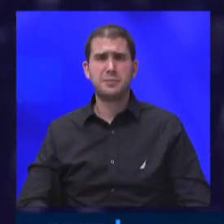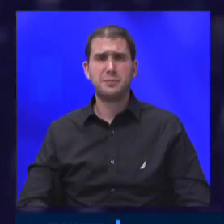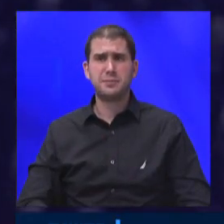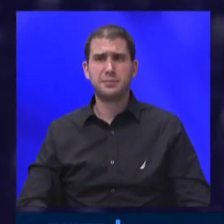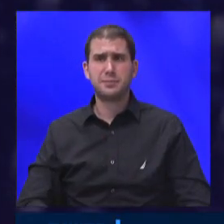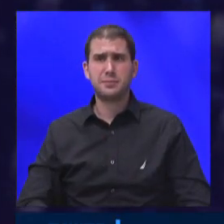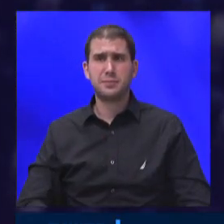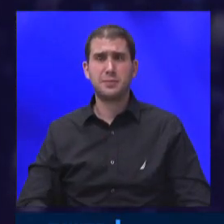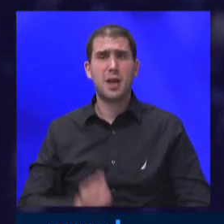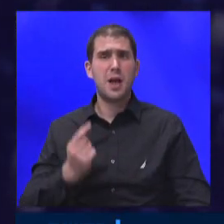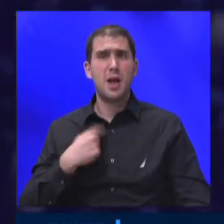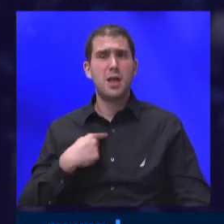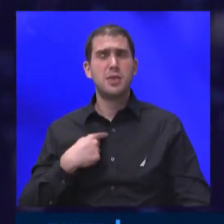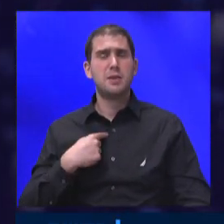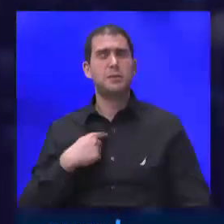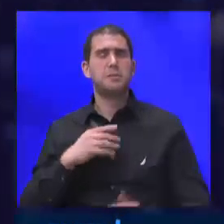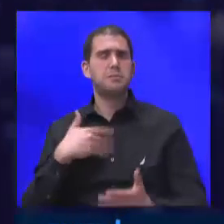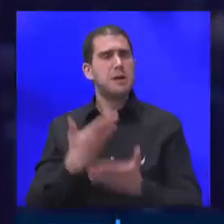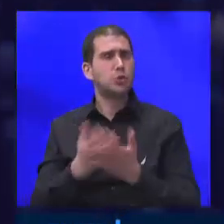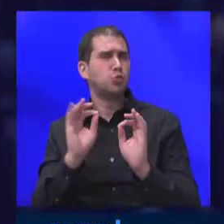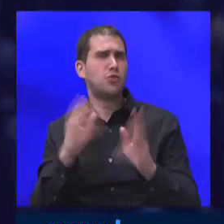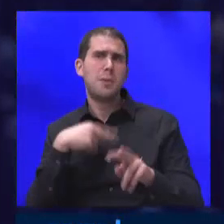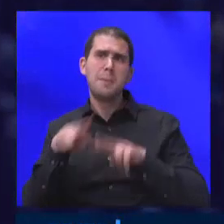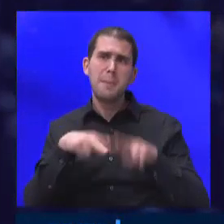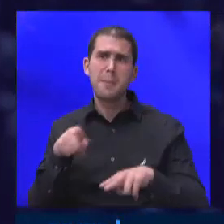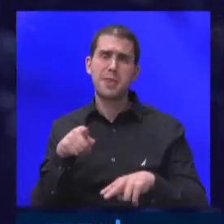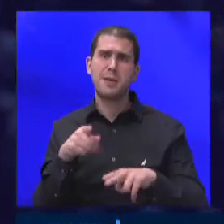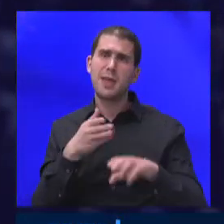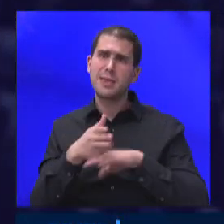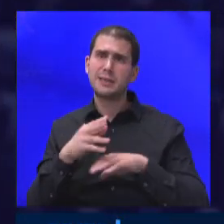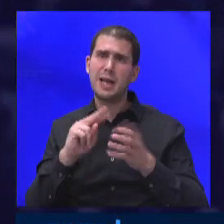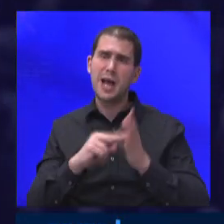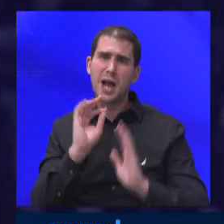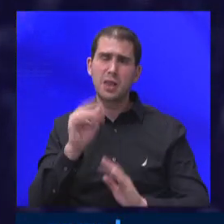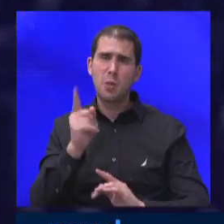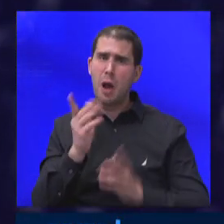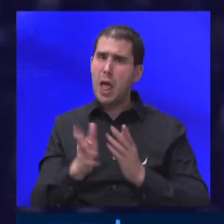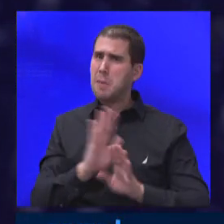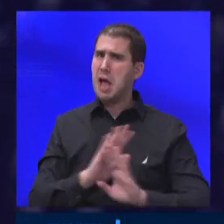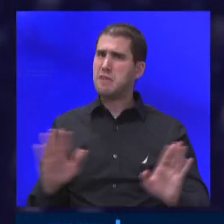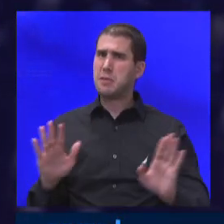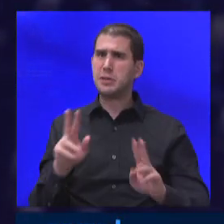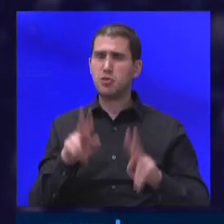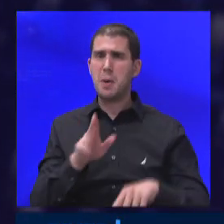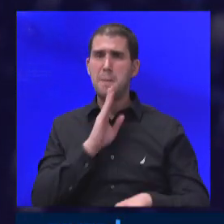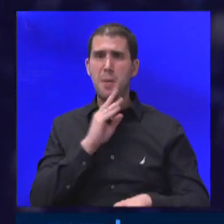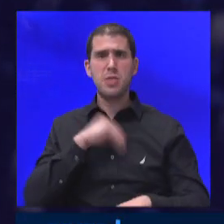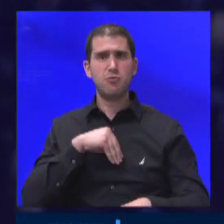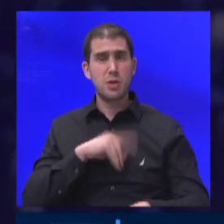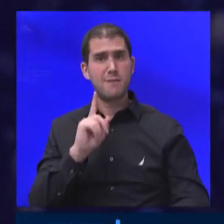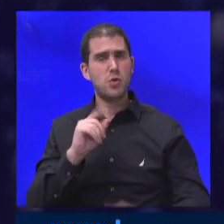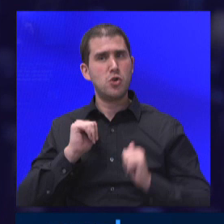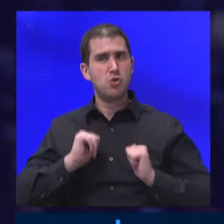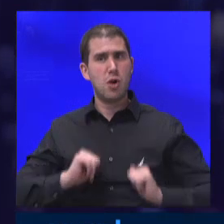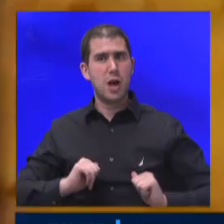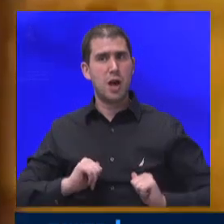מה אתם רוצים ממני? אני מסור מאוד בשבילו, אני מטפל איתו. נכנס כל יום בחדר שלו. הוא לא אלים, אפילו יש לו בעיות נפשיות, אבל הוא שקט, הוא לא